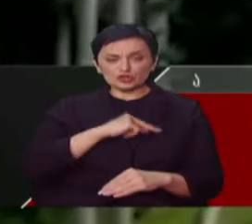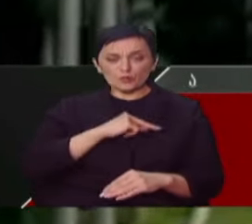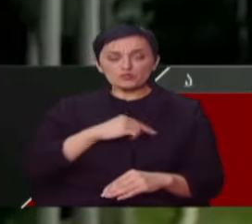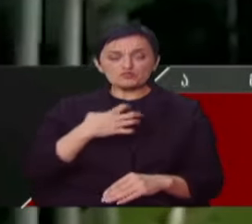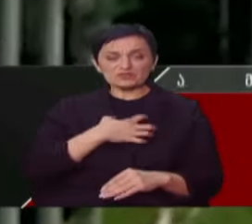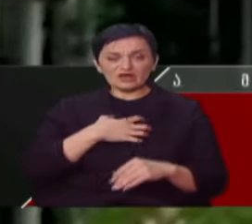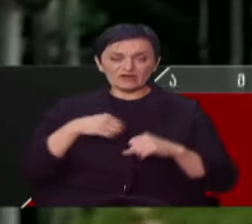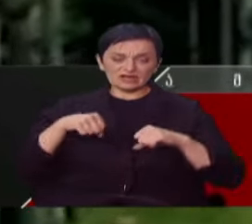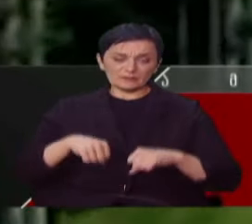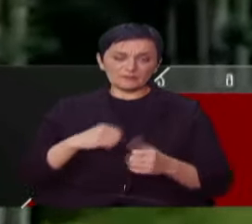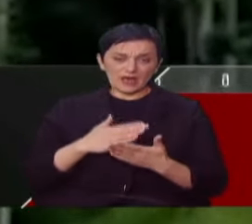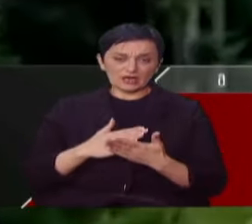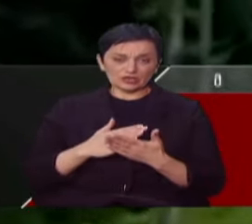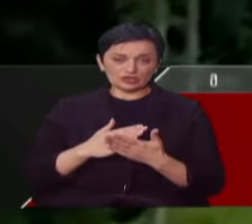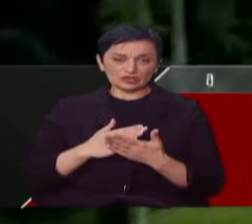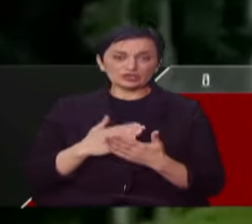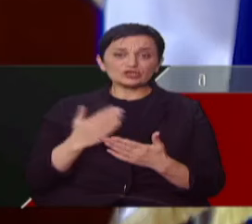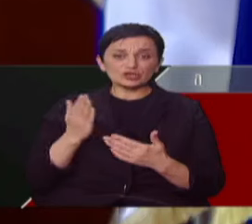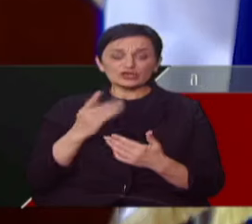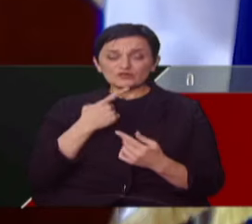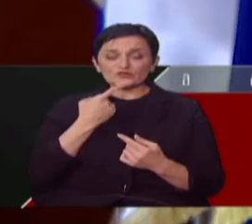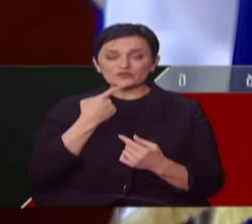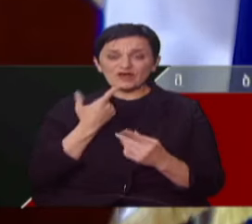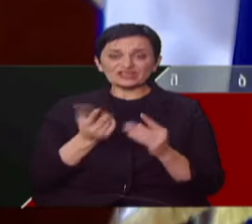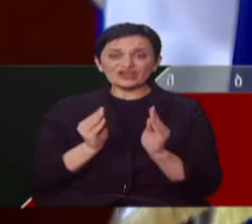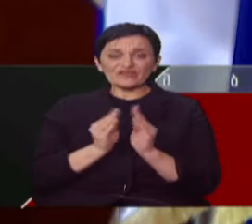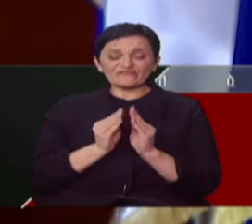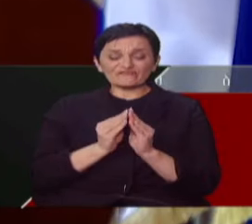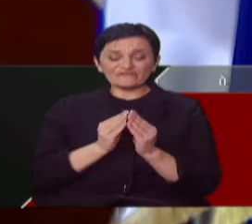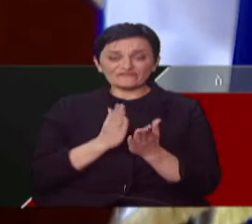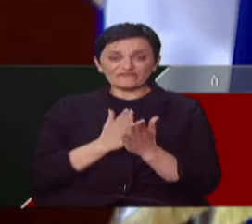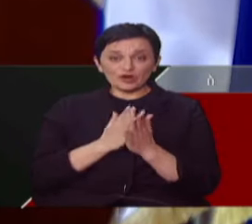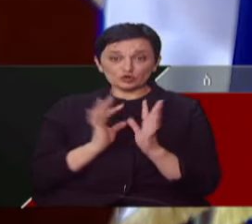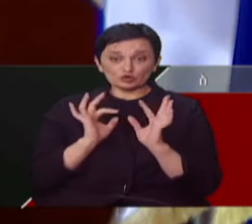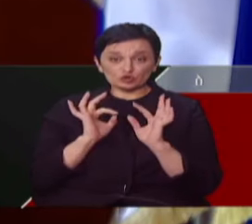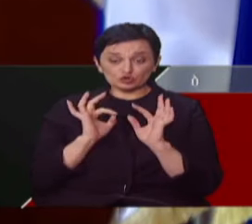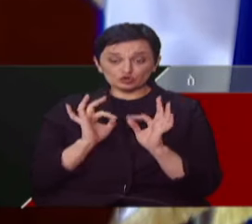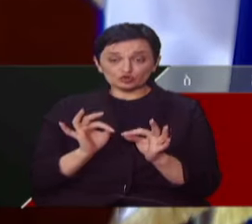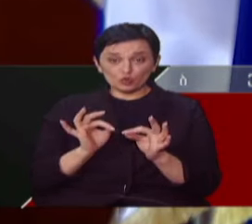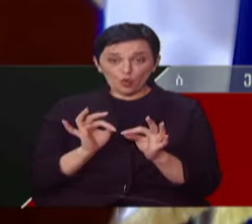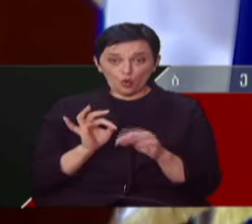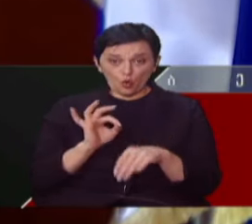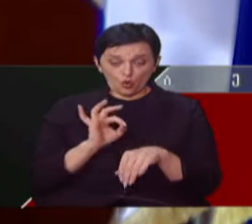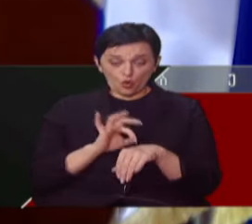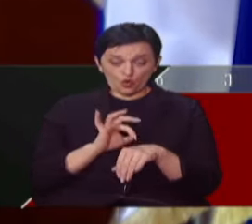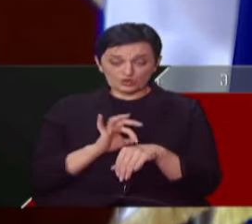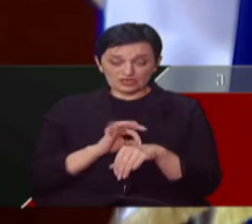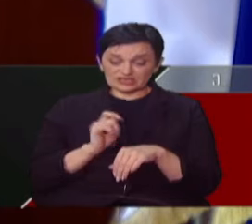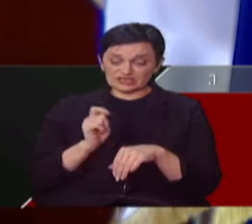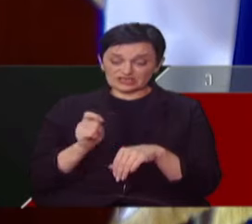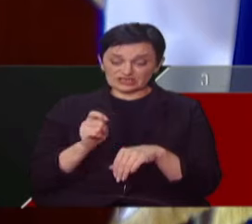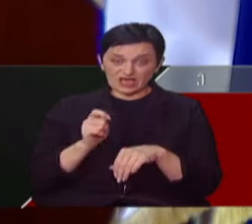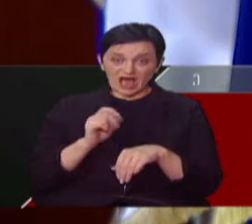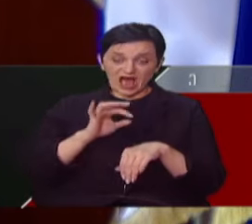მთავარი ბერკეტია. Modul cu care este dacăluit igivia, roca storma diagnoza pacienței,